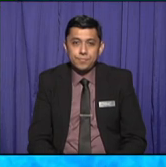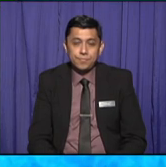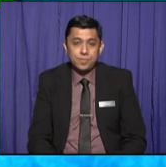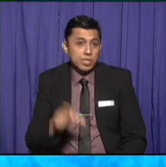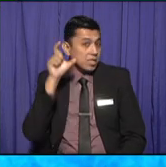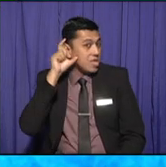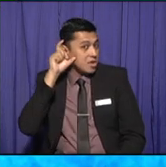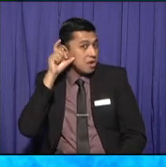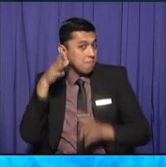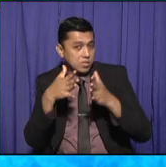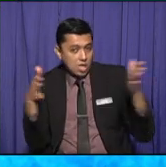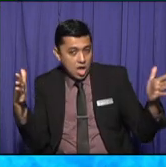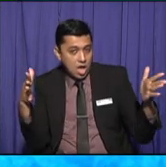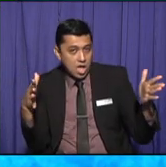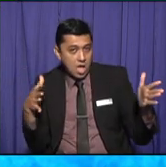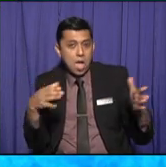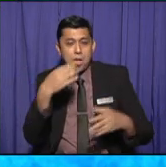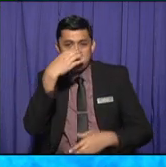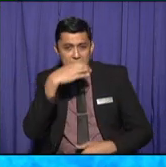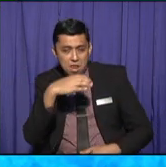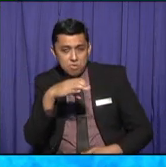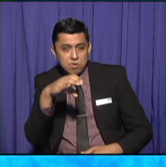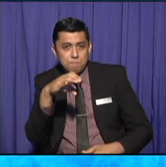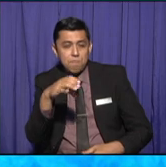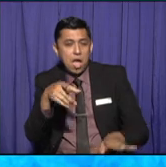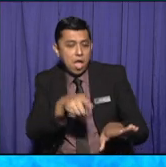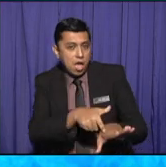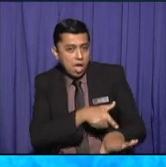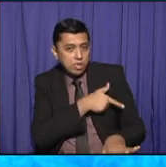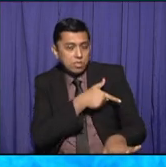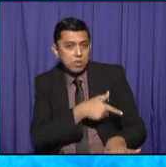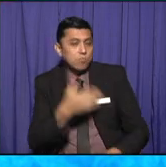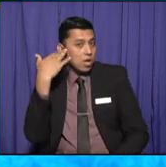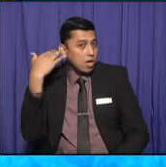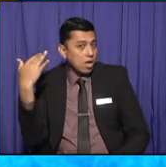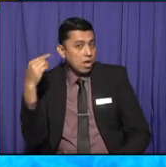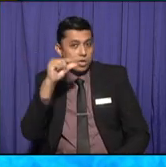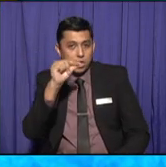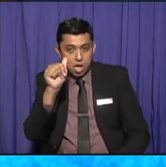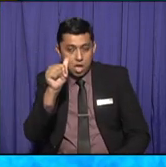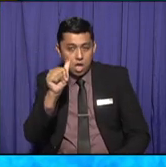Telinganya besar, belalainya panjang. Bunyinya ga.